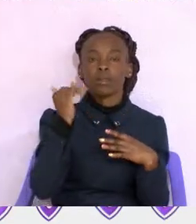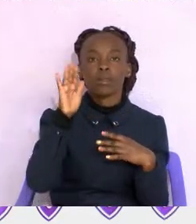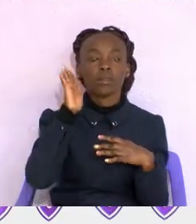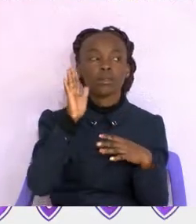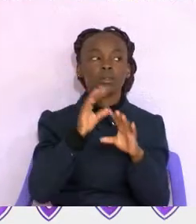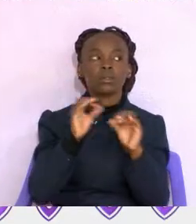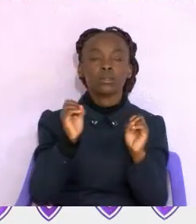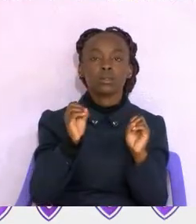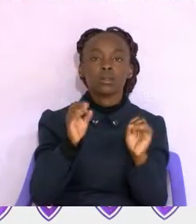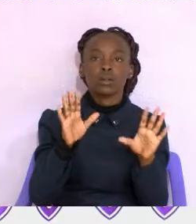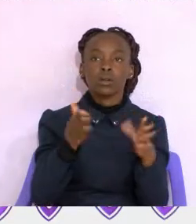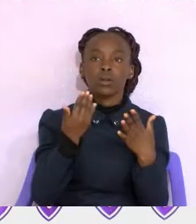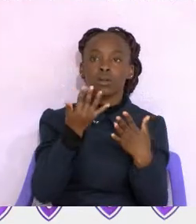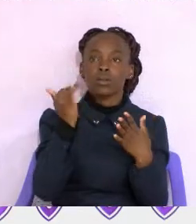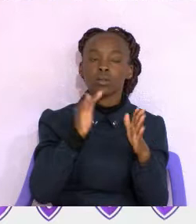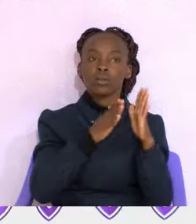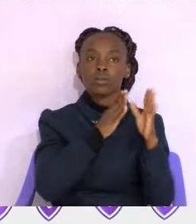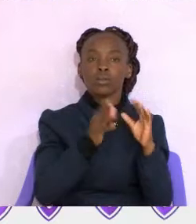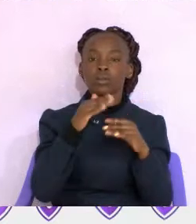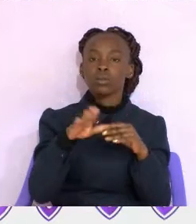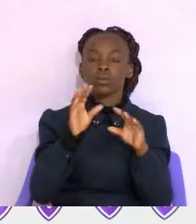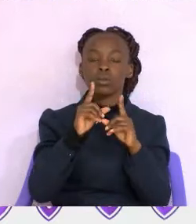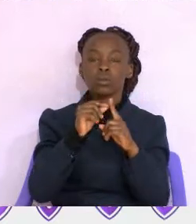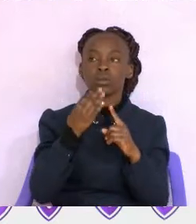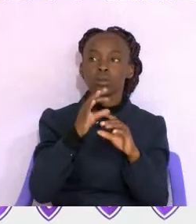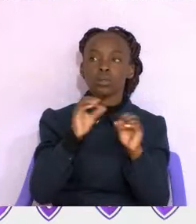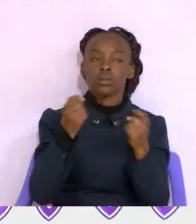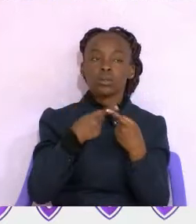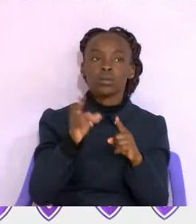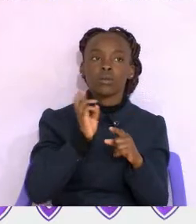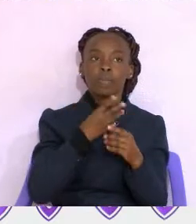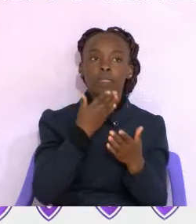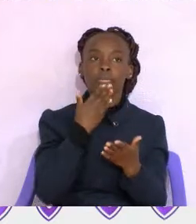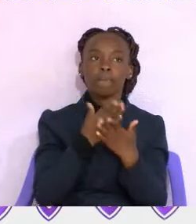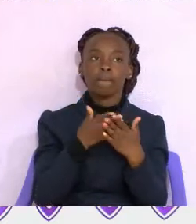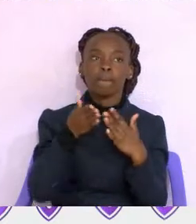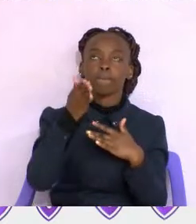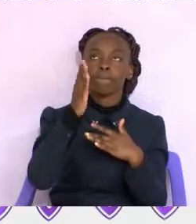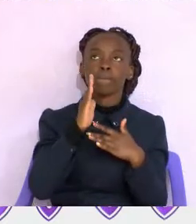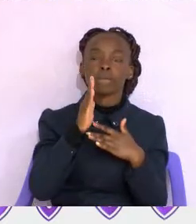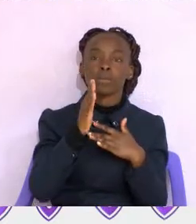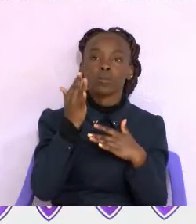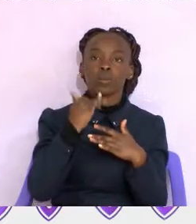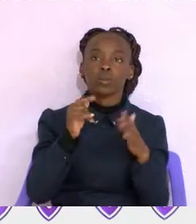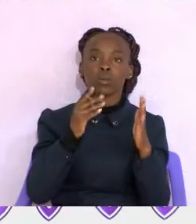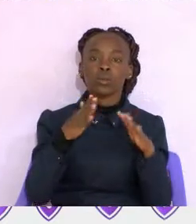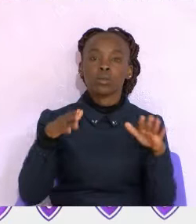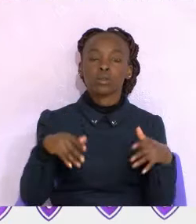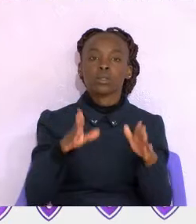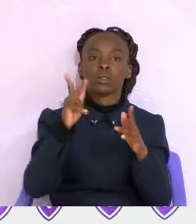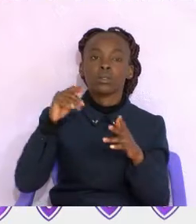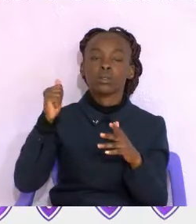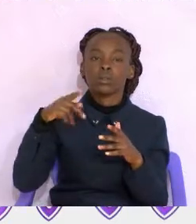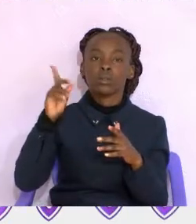Ni jinsi wamekataa kufuata neno lako. Lakini hata hivyo Baba tunakushukuru. Maana Mungu ulikubalisha Paulo.